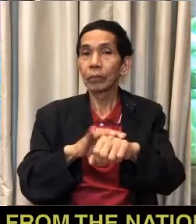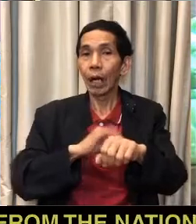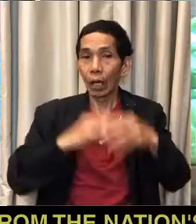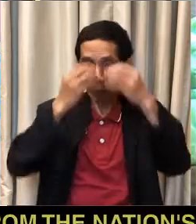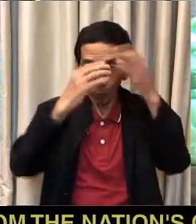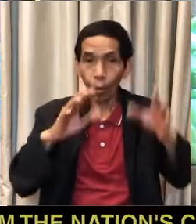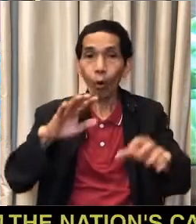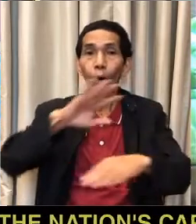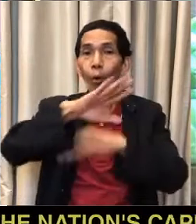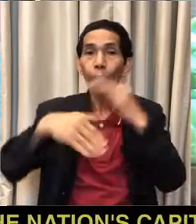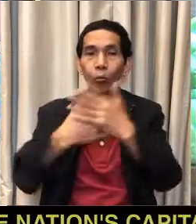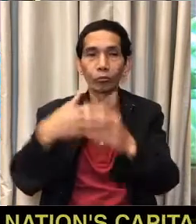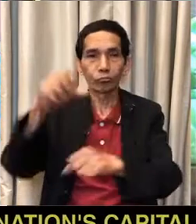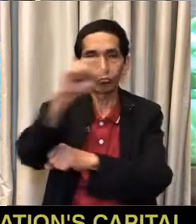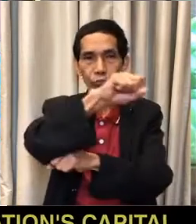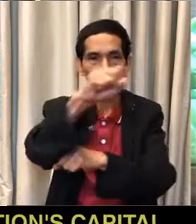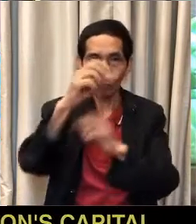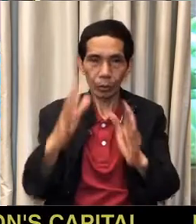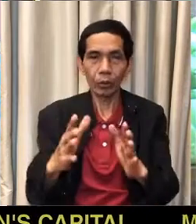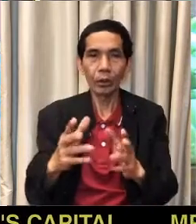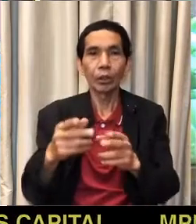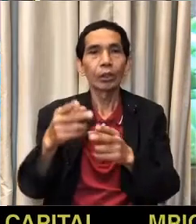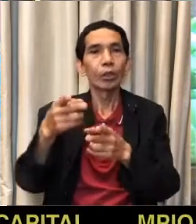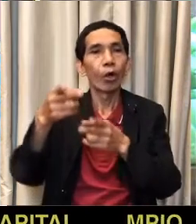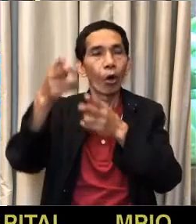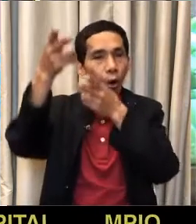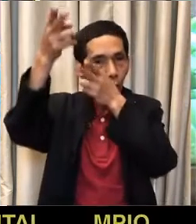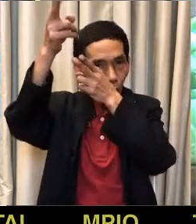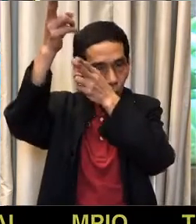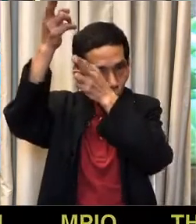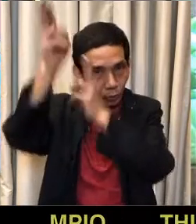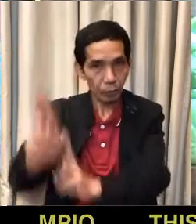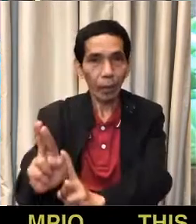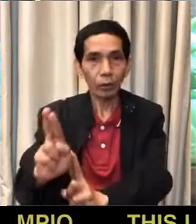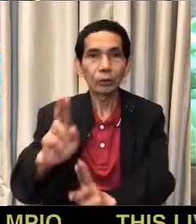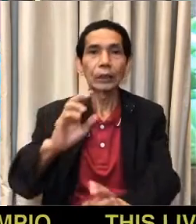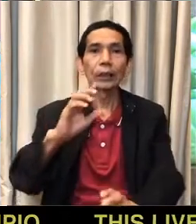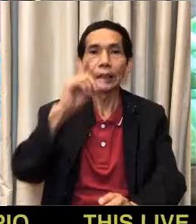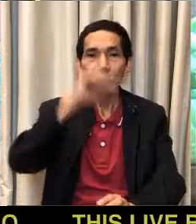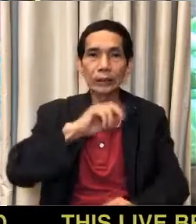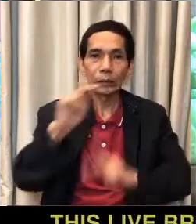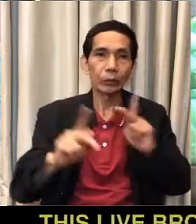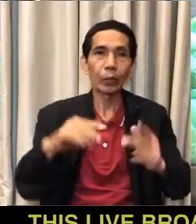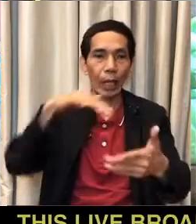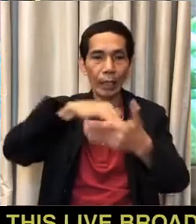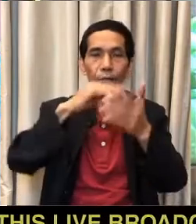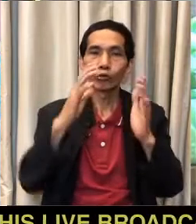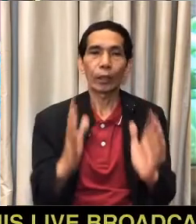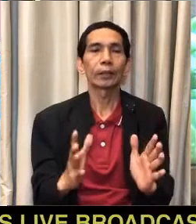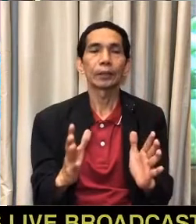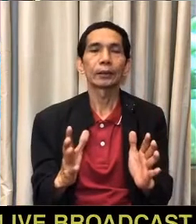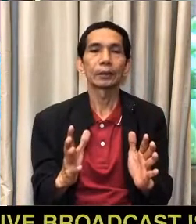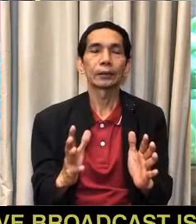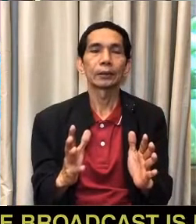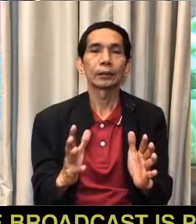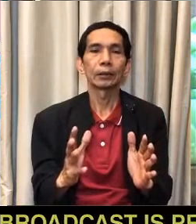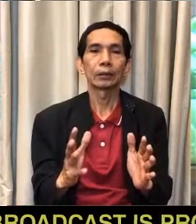Nananawagan ako sa mga driver. Igalang ninyo ang mga senior citizen at estudyante.